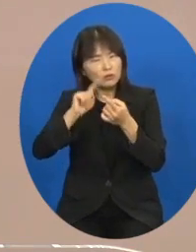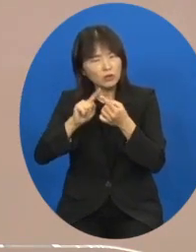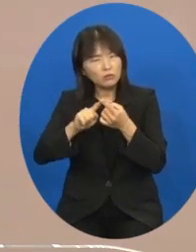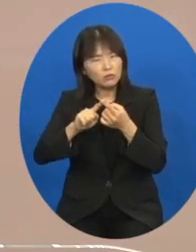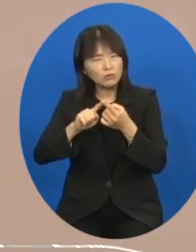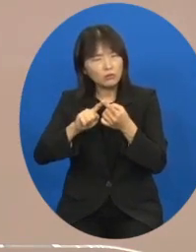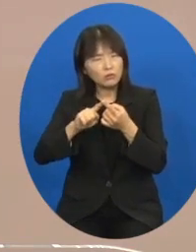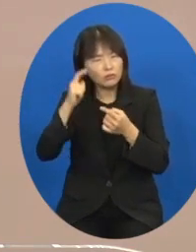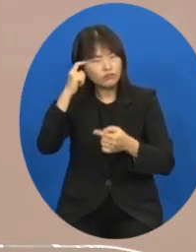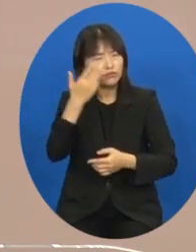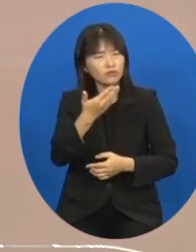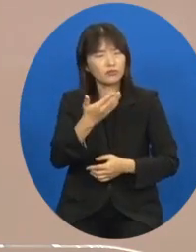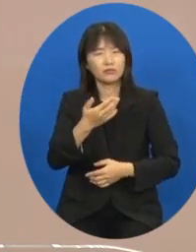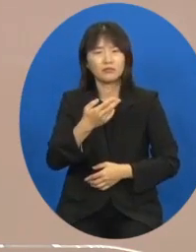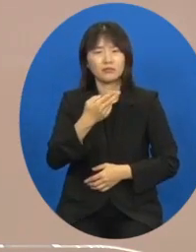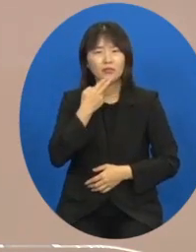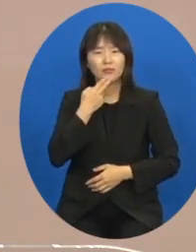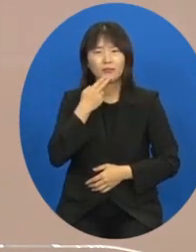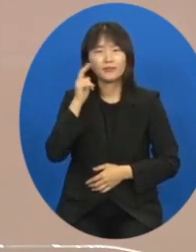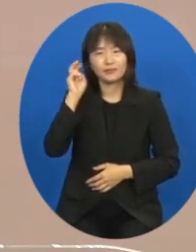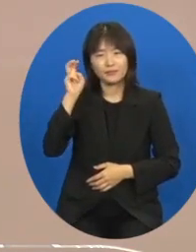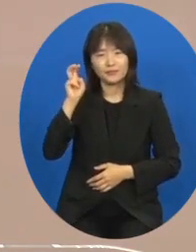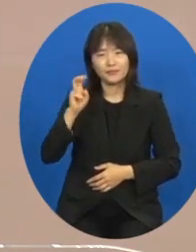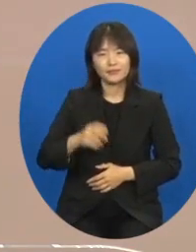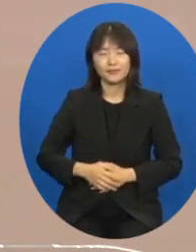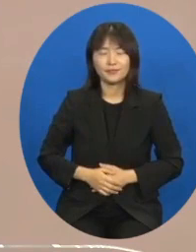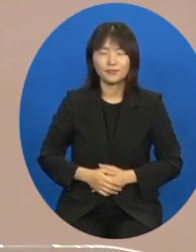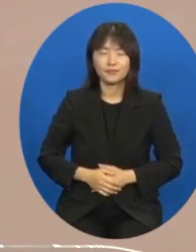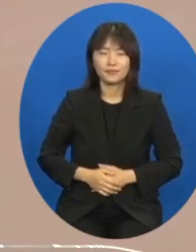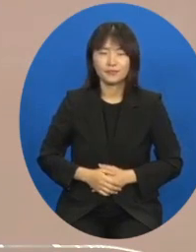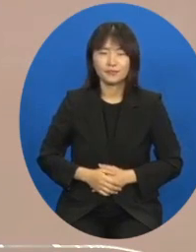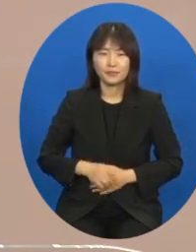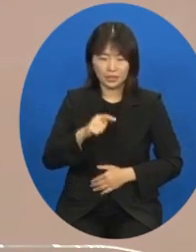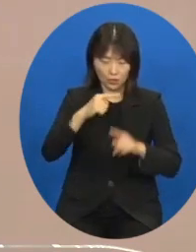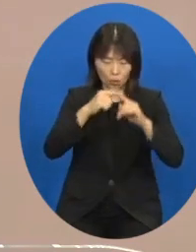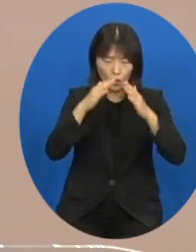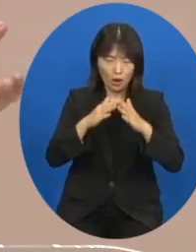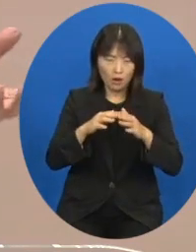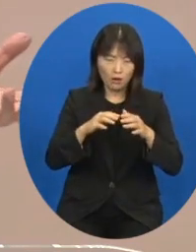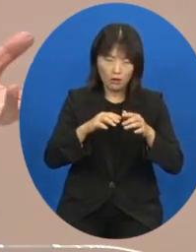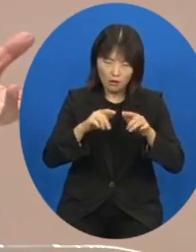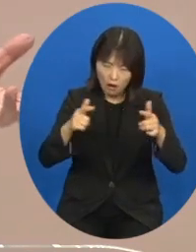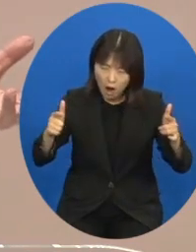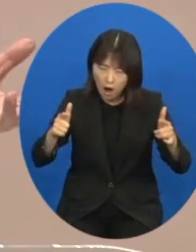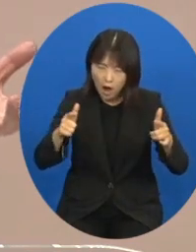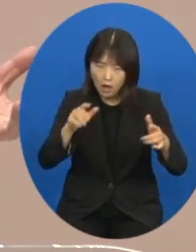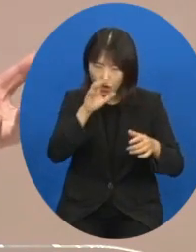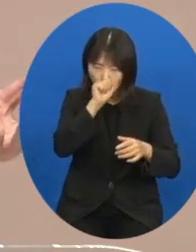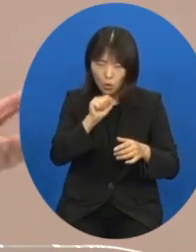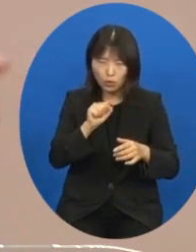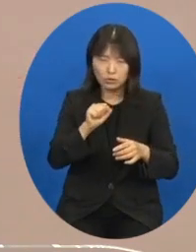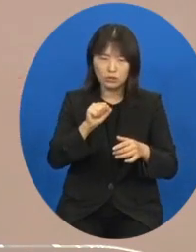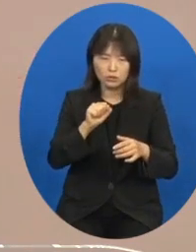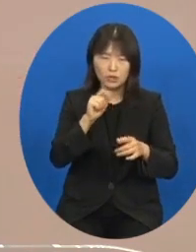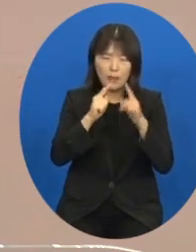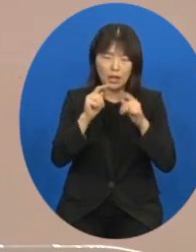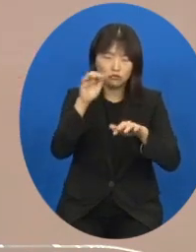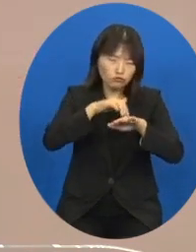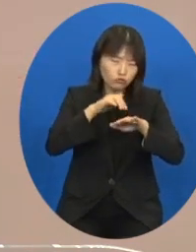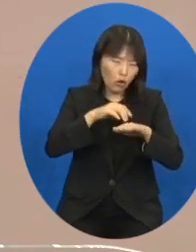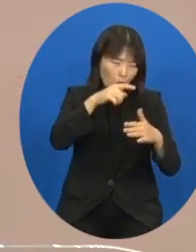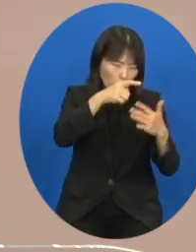대해서도 묻지 않으실 것 같아요. 이 교회에 여러 좋은 목회 프로그램이 있다던데, 뭐